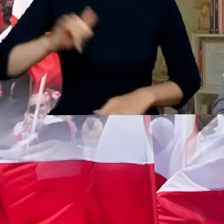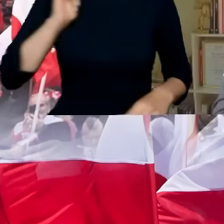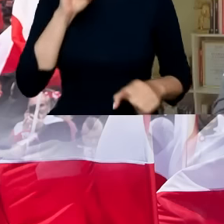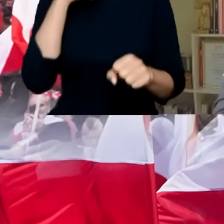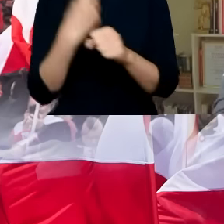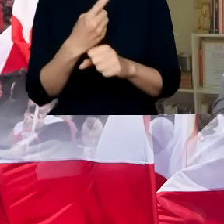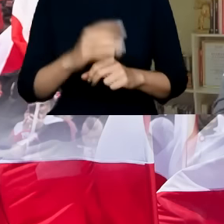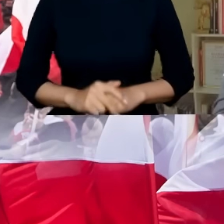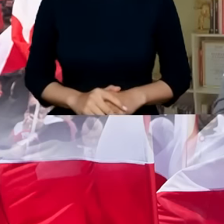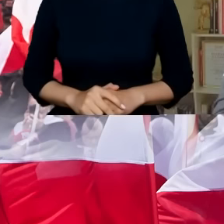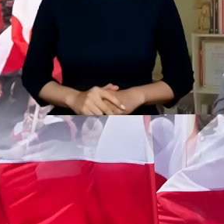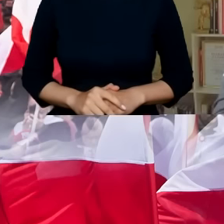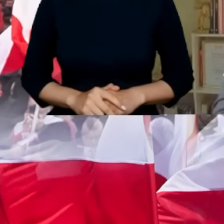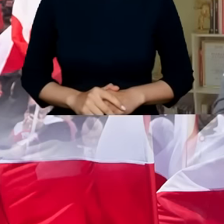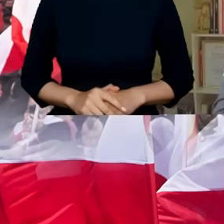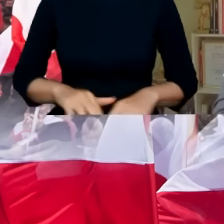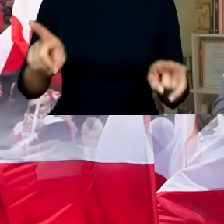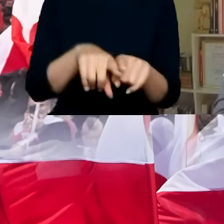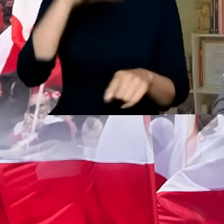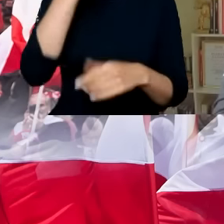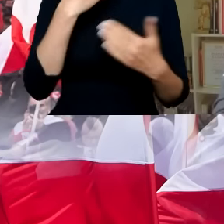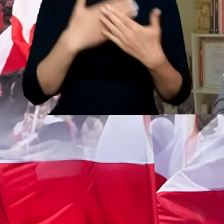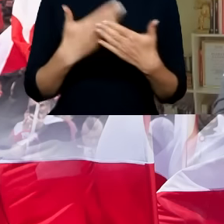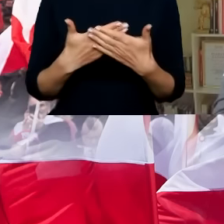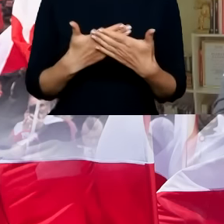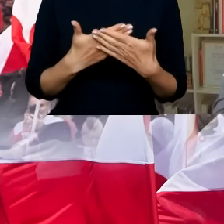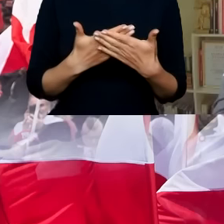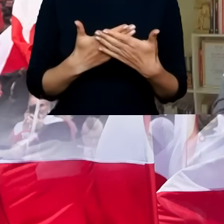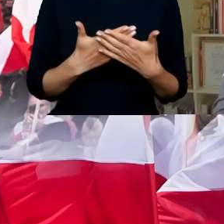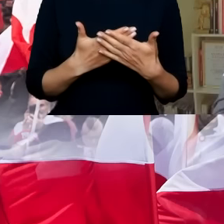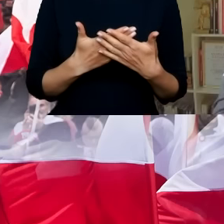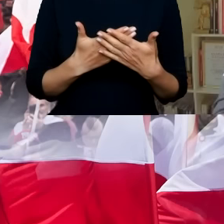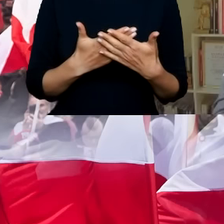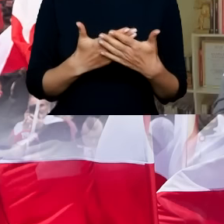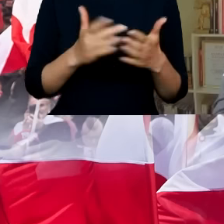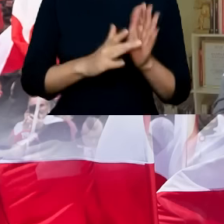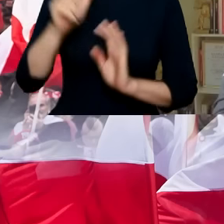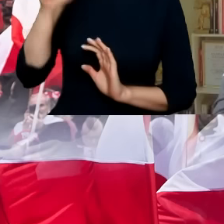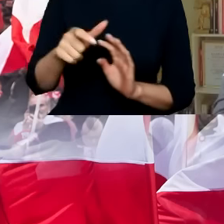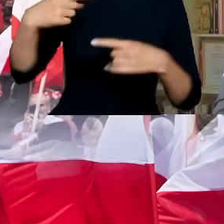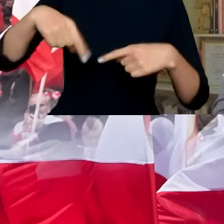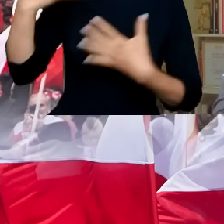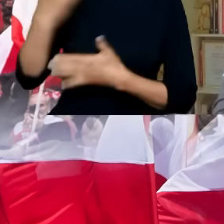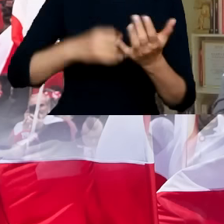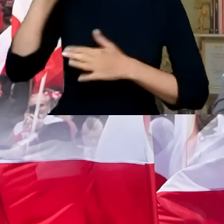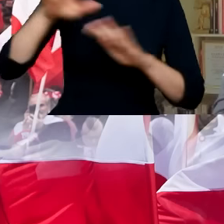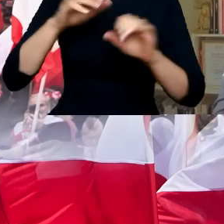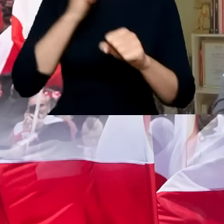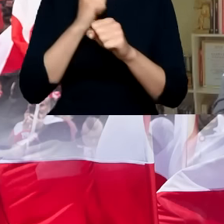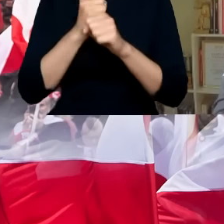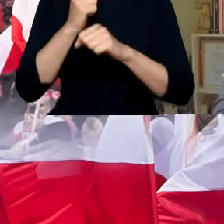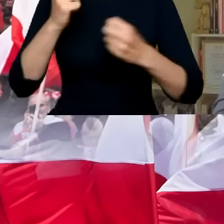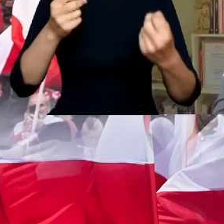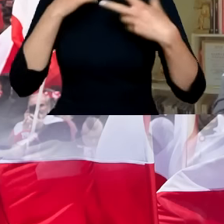decyzja tak samo jakby zapytać dlaczego dlaczego dlaczego dlaczego Donald Tusk nie wykorzystał swojego stanowiska przewodniczące r